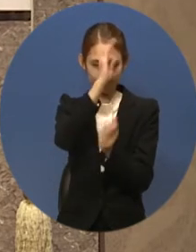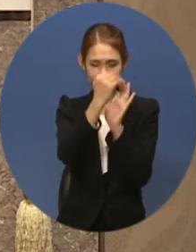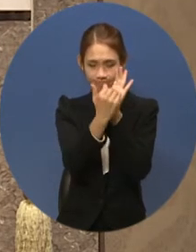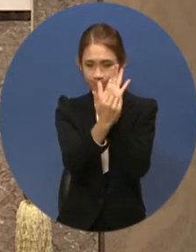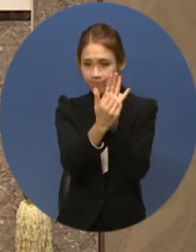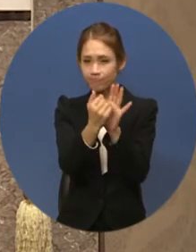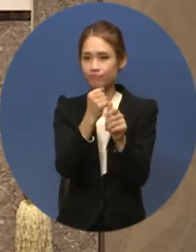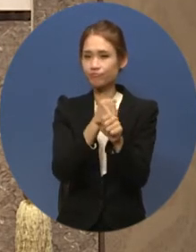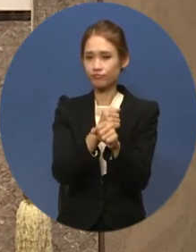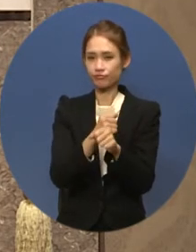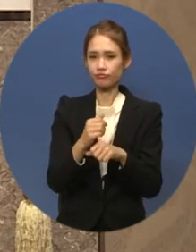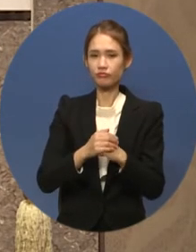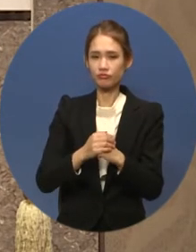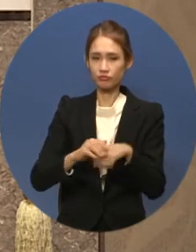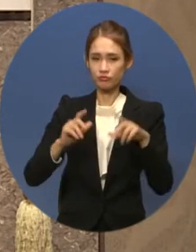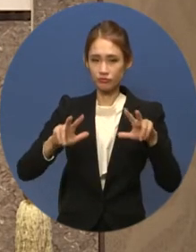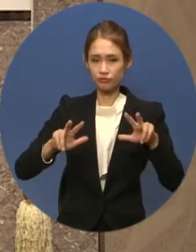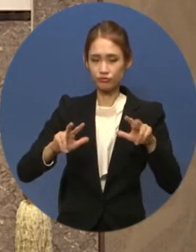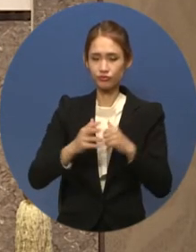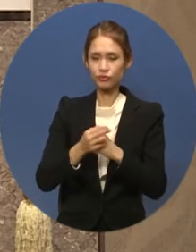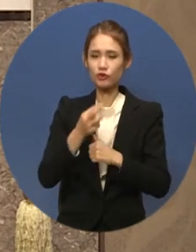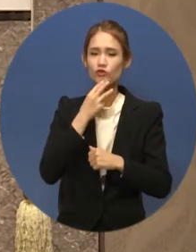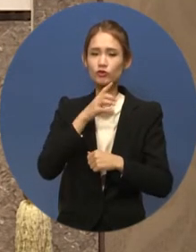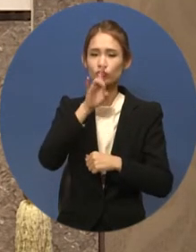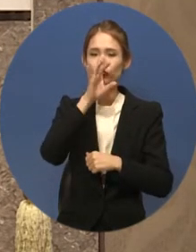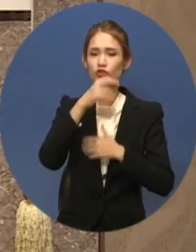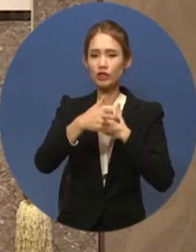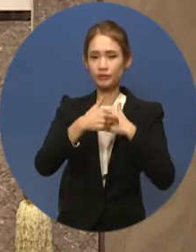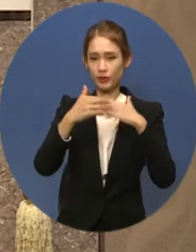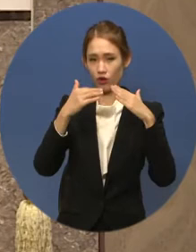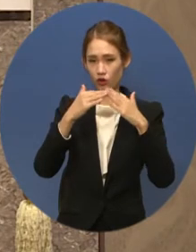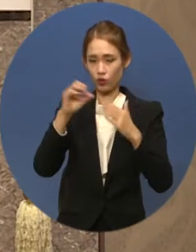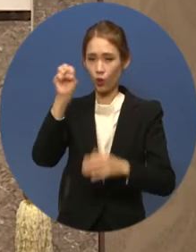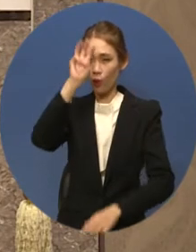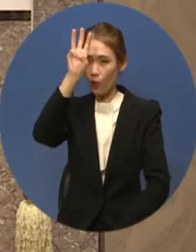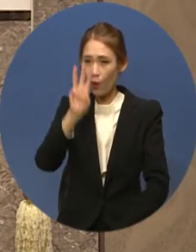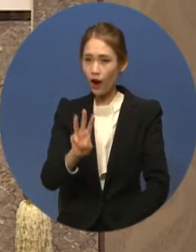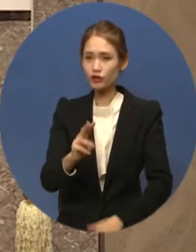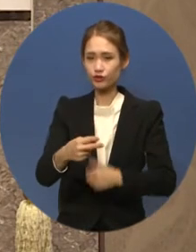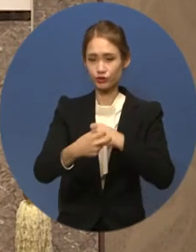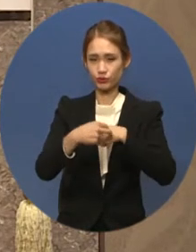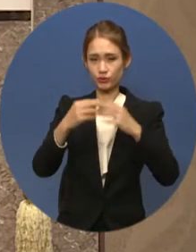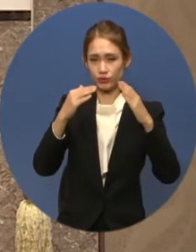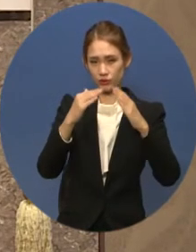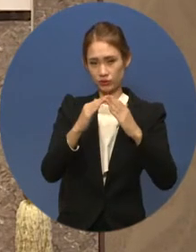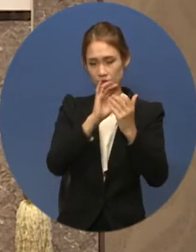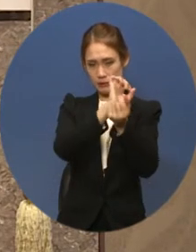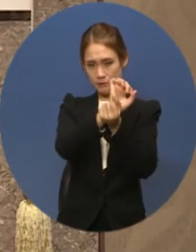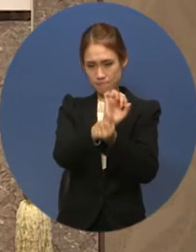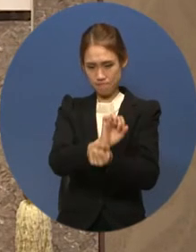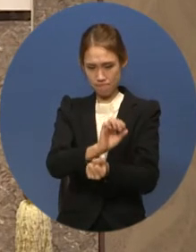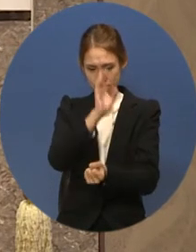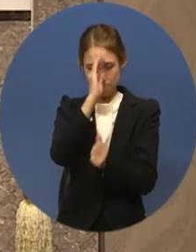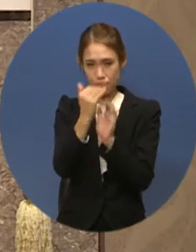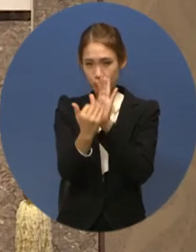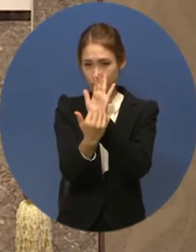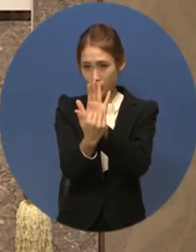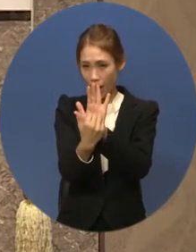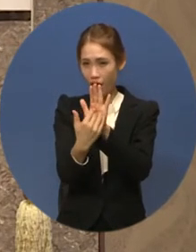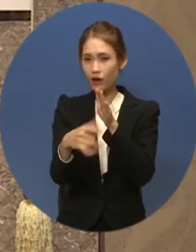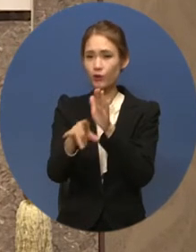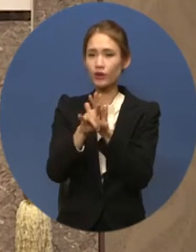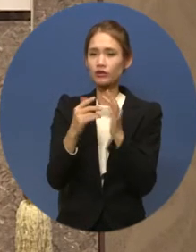고요 어 지금 우리 서울 중앙고 은 병원도 그렇지만 광주 병원도 강국 감염병 대응 병원으로 헌신적으로 우리